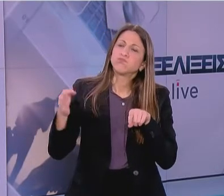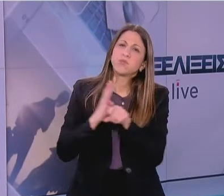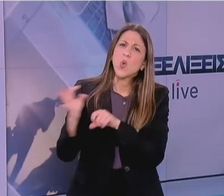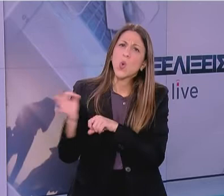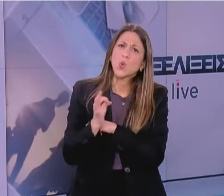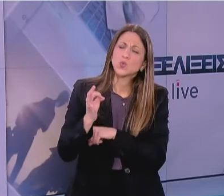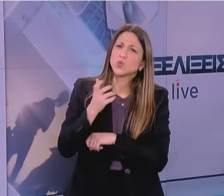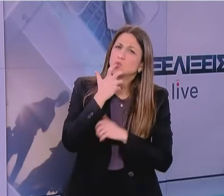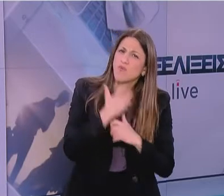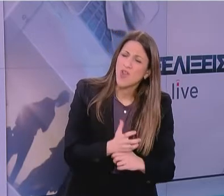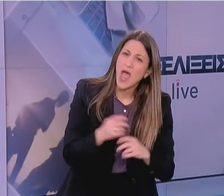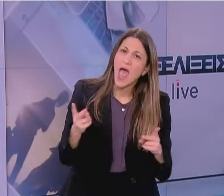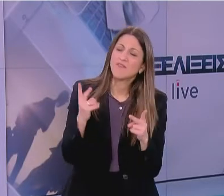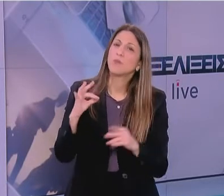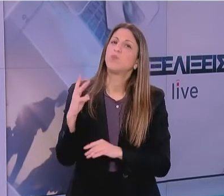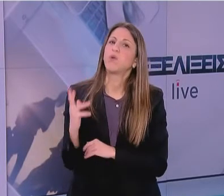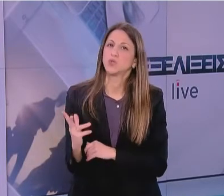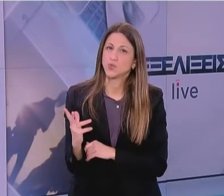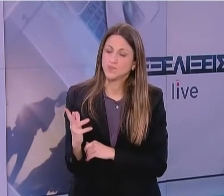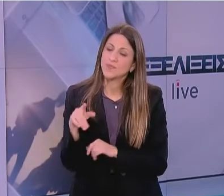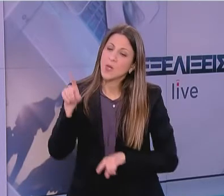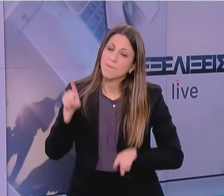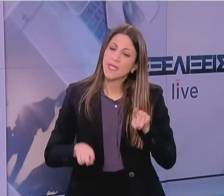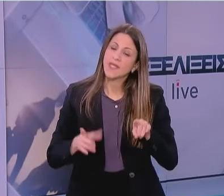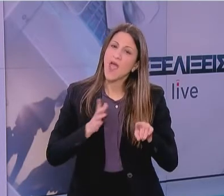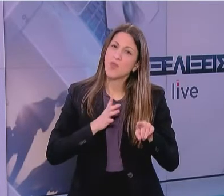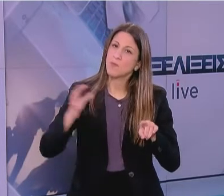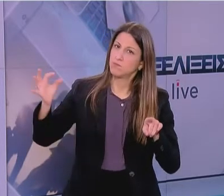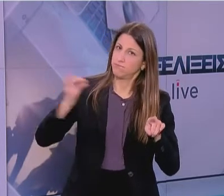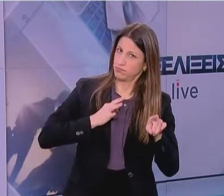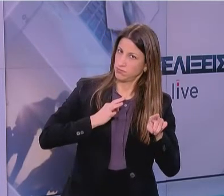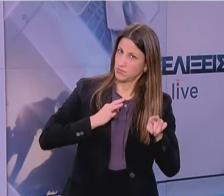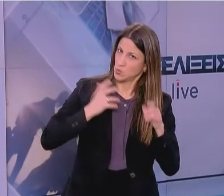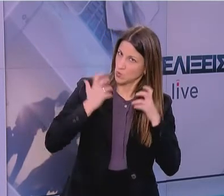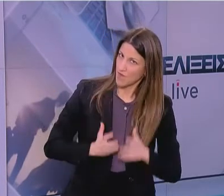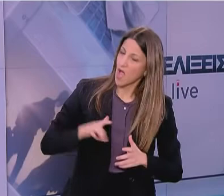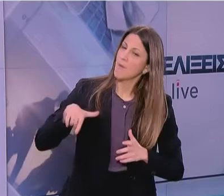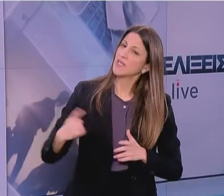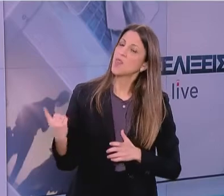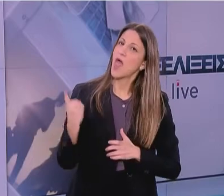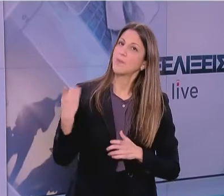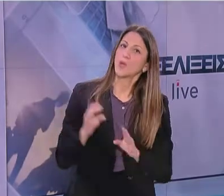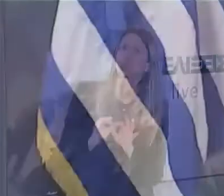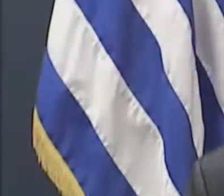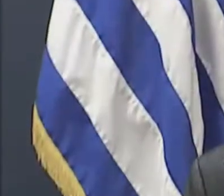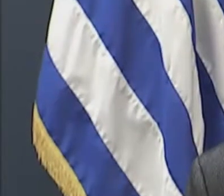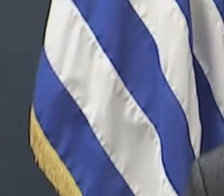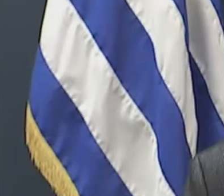πολλοί άνθρωποι παρά αυτή τη φλεγμονία, αυτό το φλεγμονώδη καταράκτη πάνε καλά. Σας ευχαριστώ πολύ.